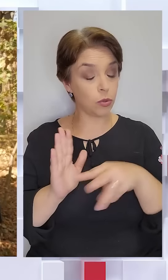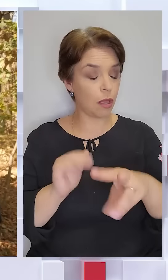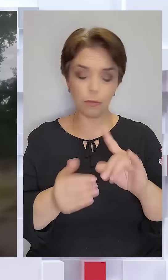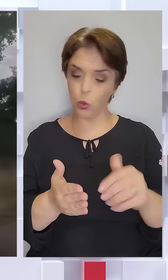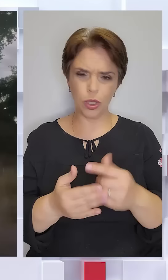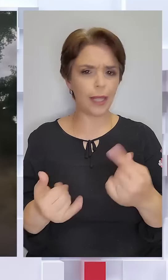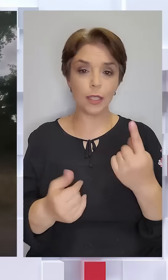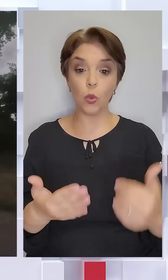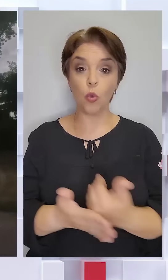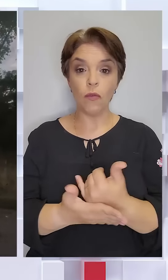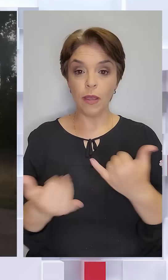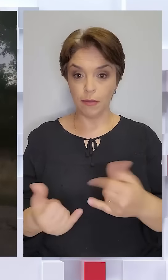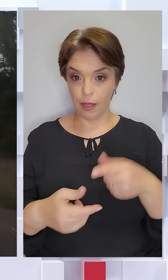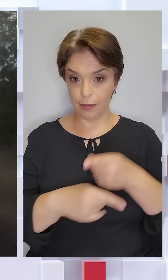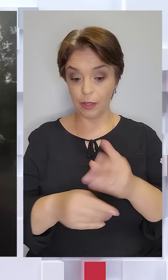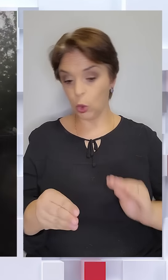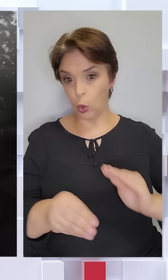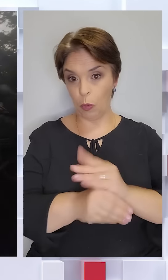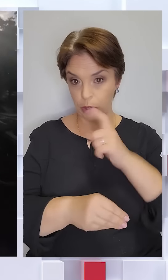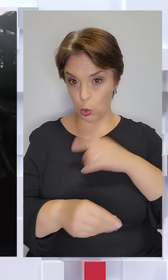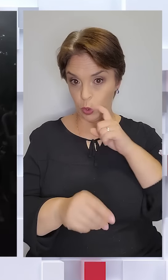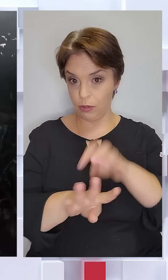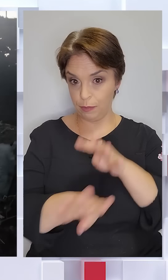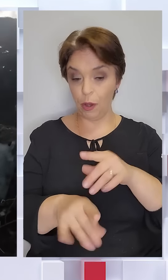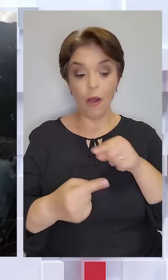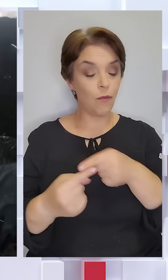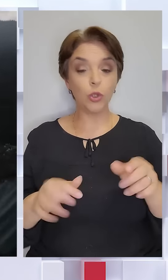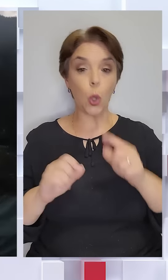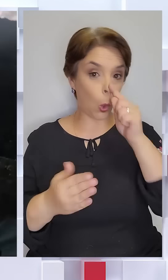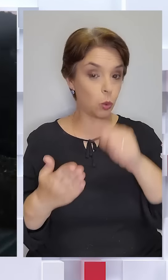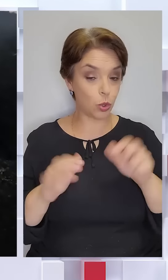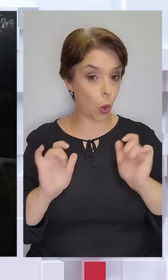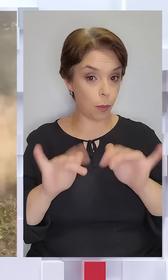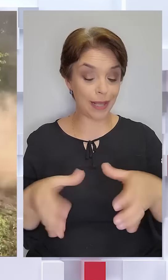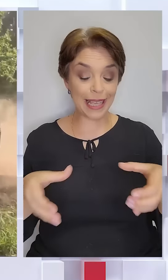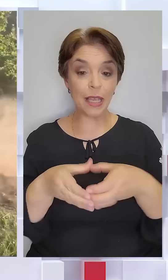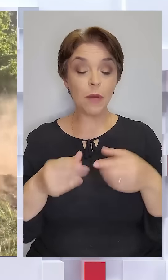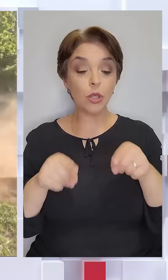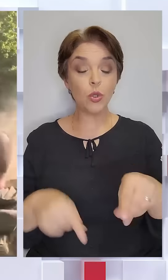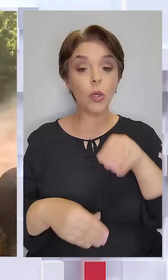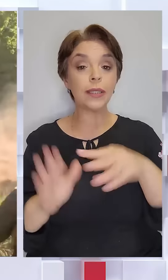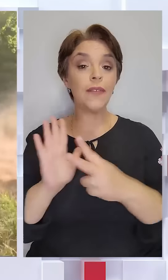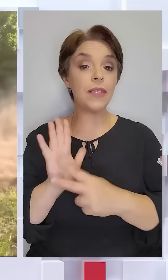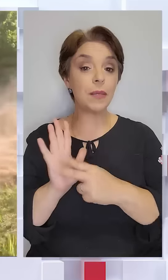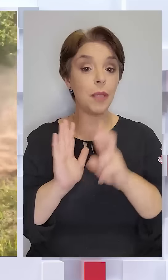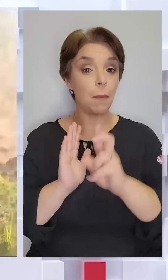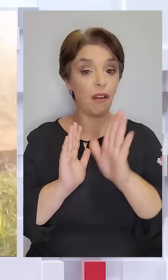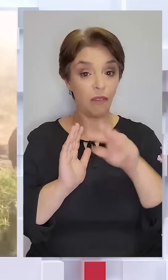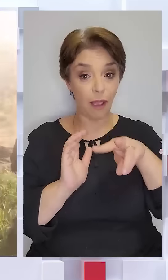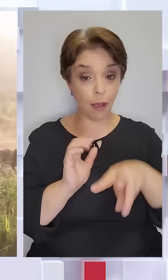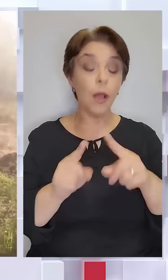єдиний новітній танк, який поповнив український арсенал в ході Курської операції. Екіпаж цього